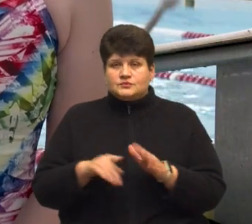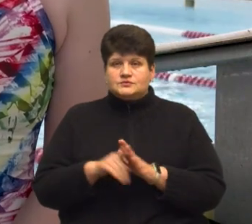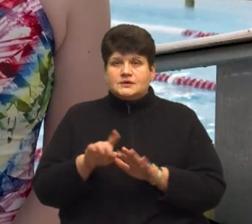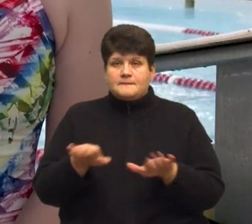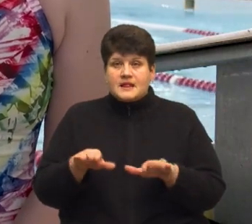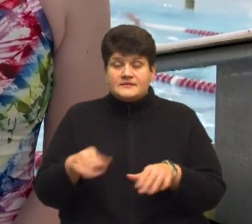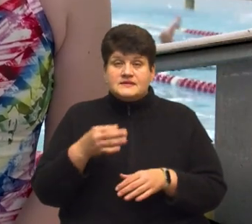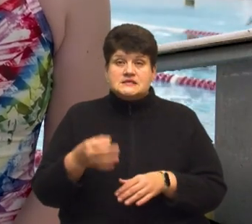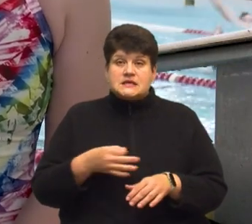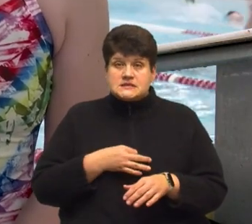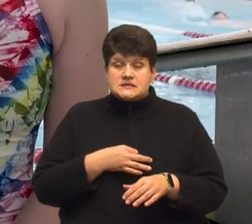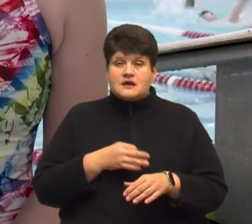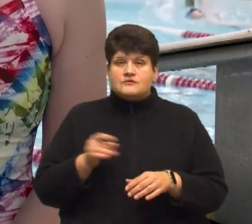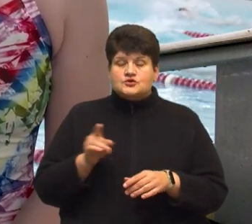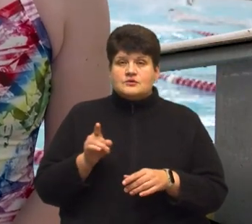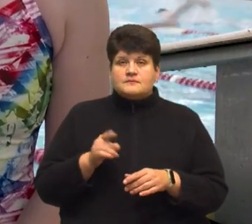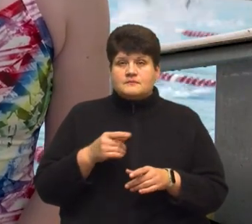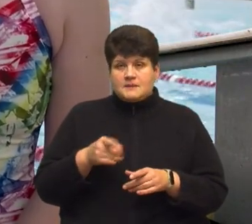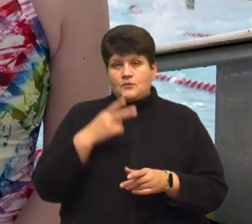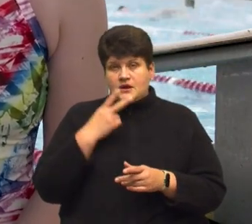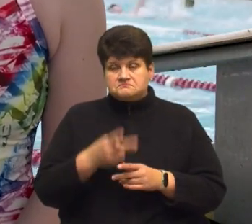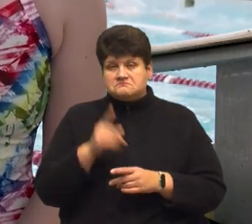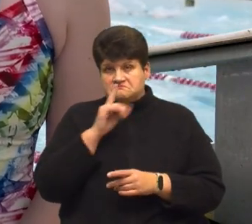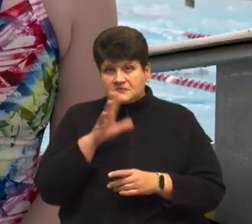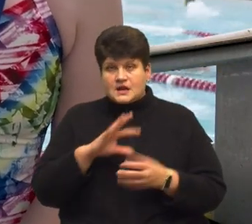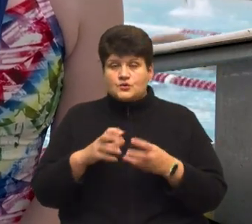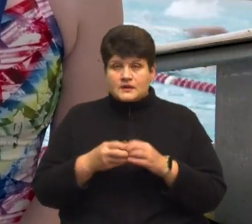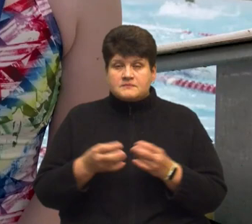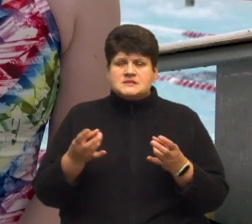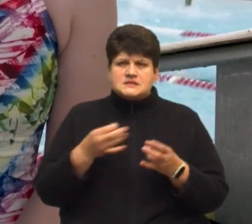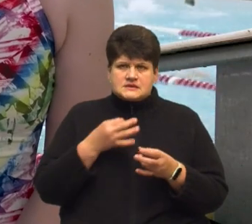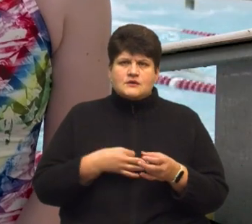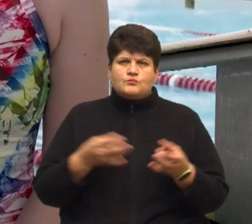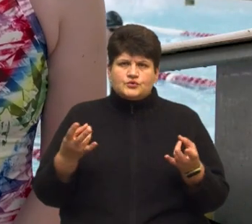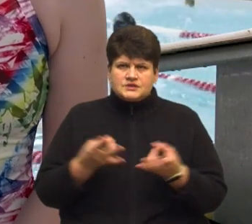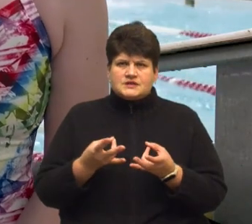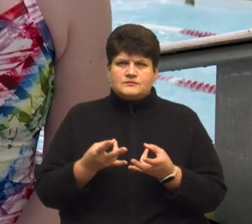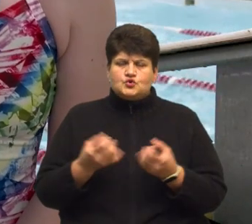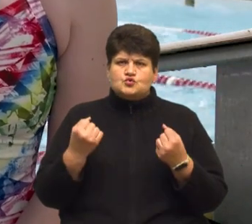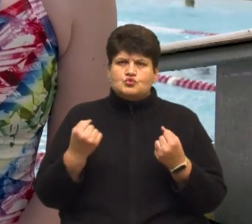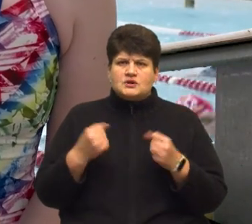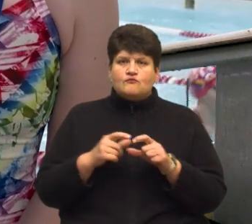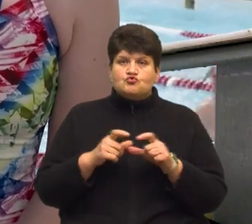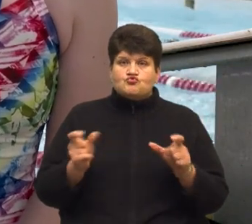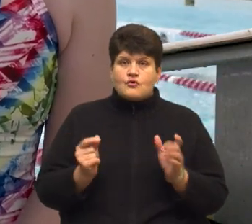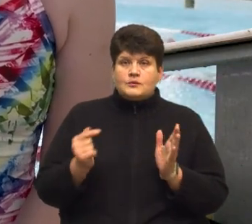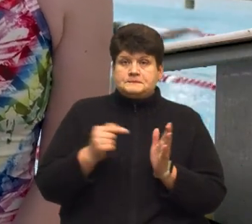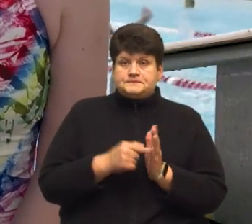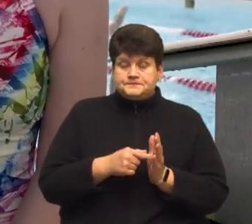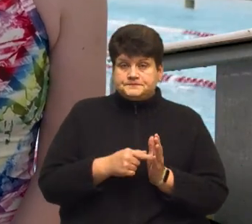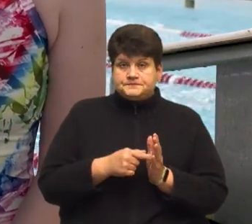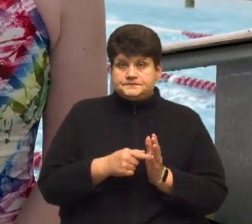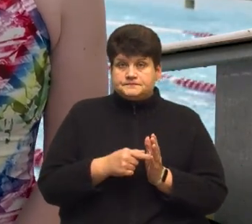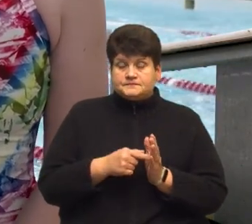сказав що нам Ну ми показували добрі результати Він сказав що нам потрібно якісь якусь спортивну школу і